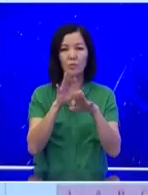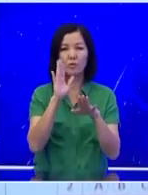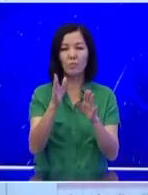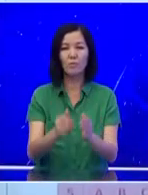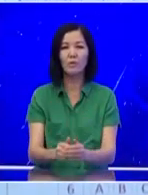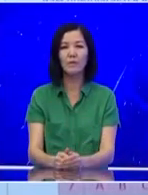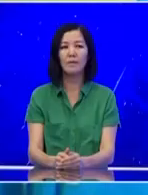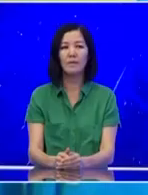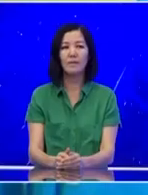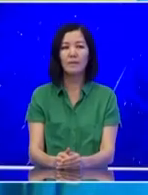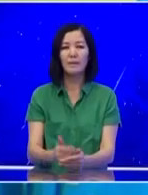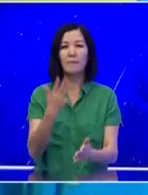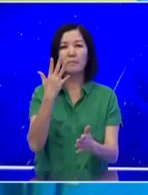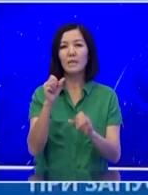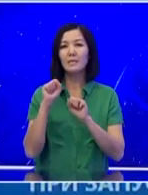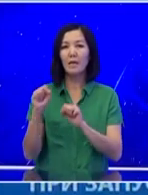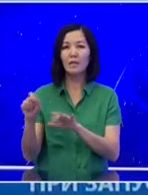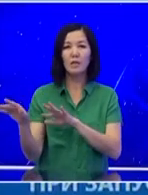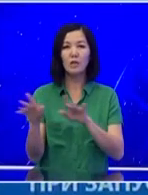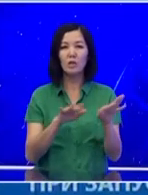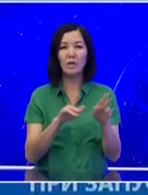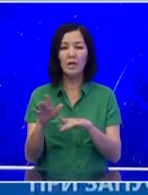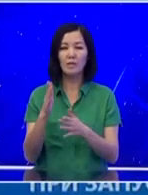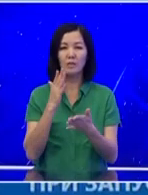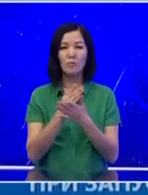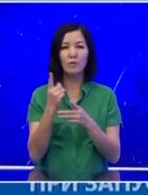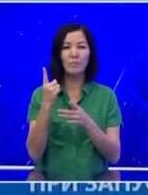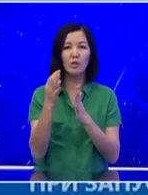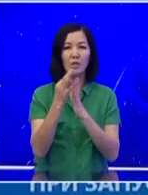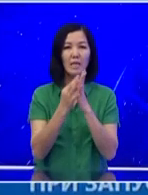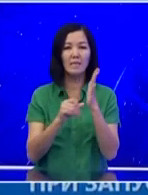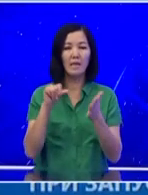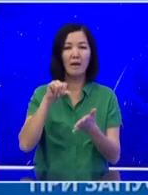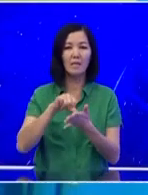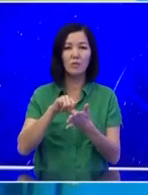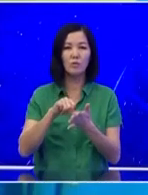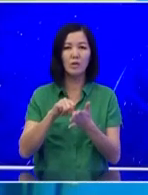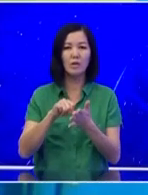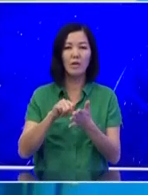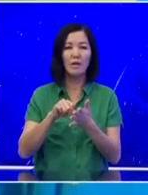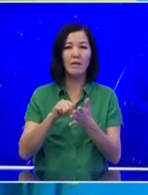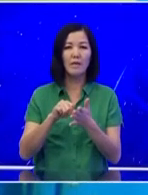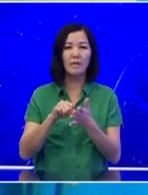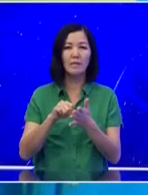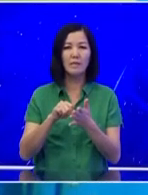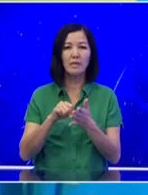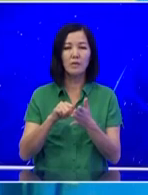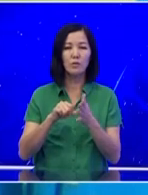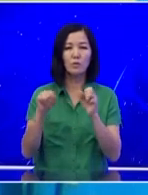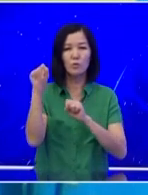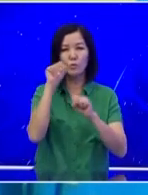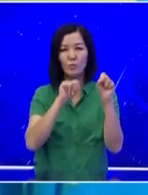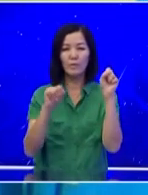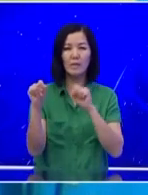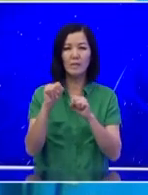өткізіледі. 5 сақтық шарасы қолданылады. Біріншіден тест тапсырушыларды зарсыздандыру туннелдерінен өткізу. Екіншіден